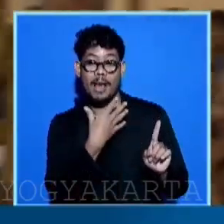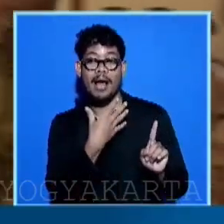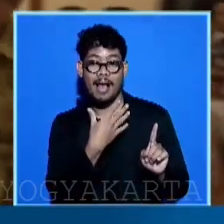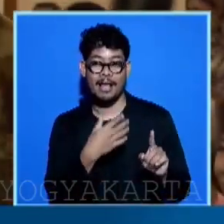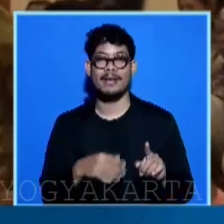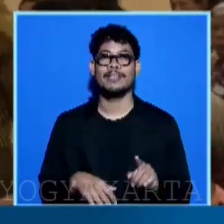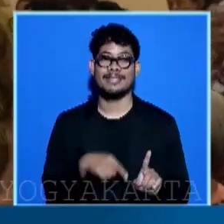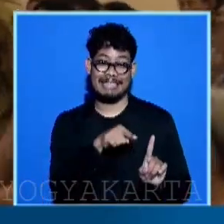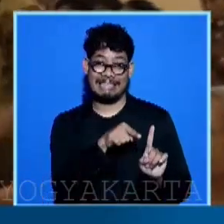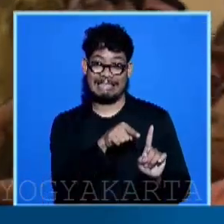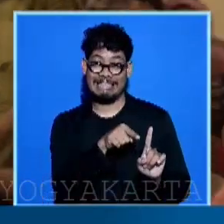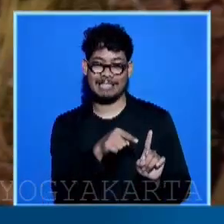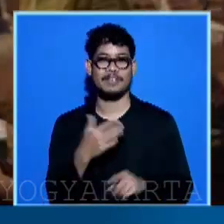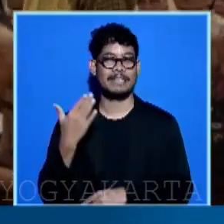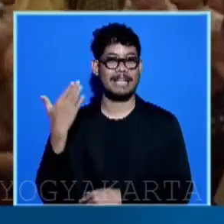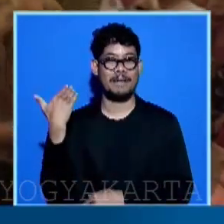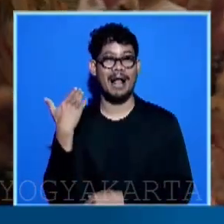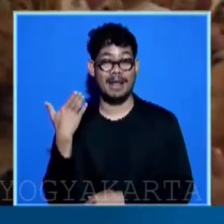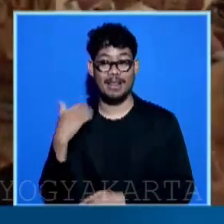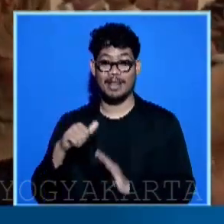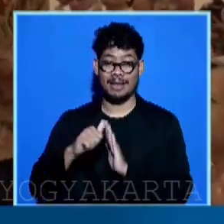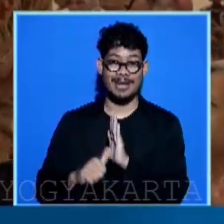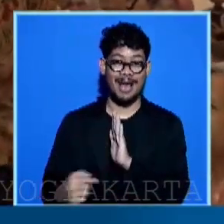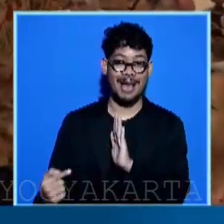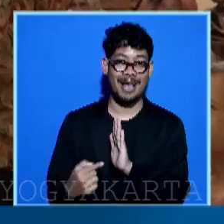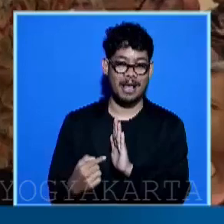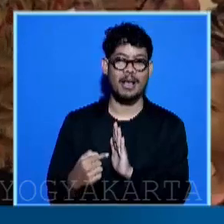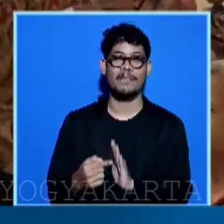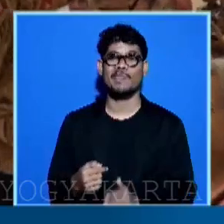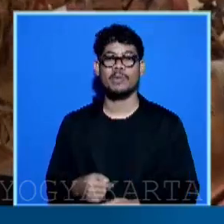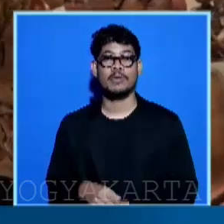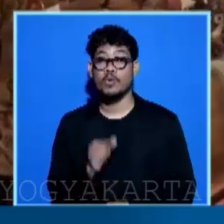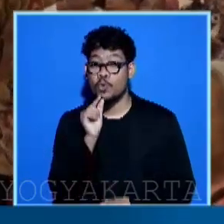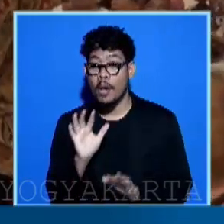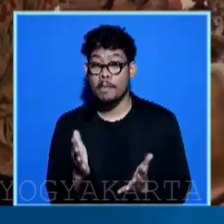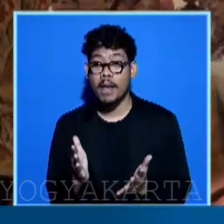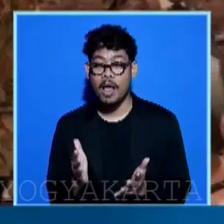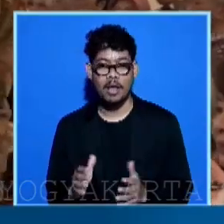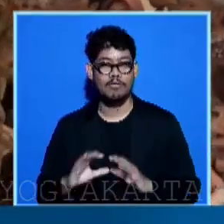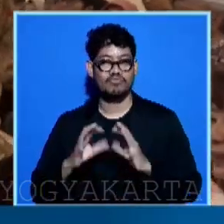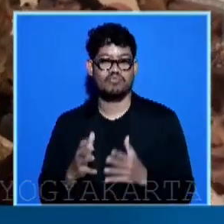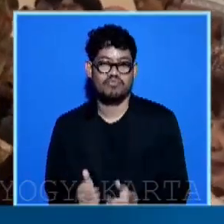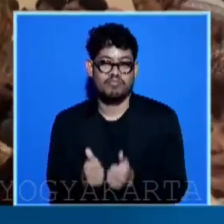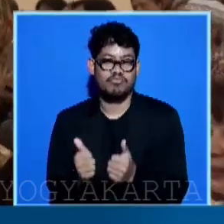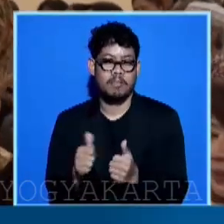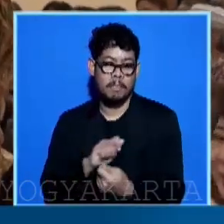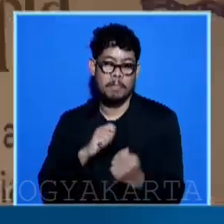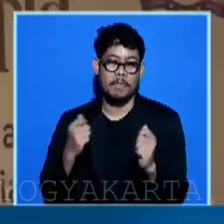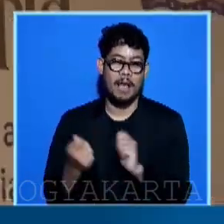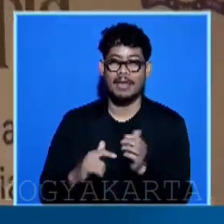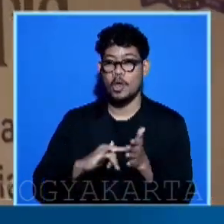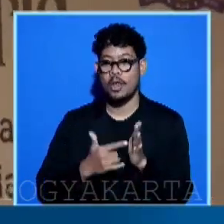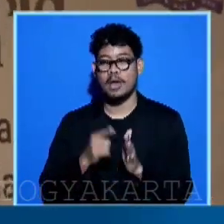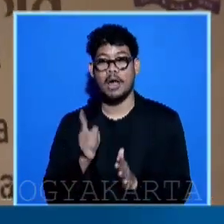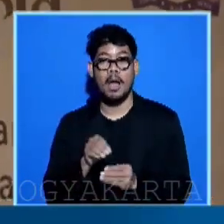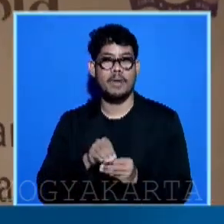better World di Sleman Daerah Istimewa Yogyakarta menurutnya masifnya disrupsi teknologi ini berdampak besar pada kehidupan